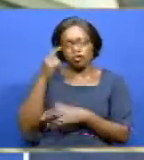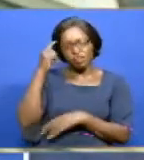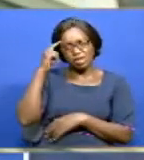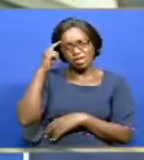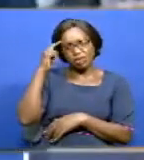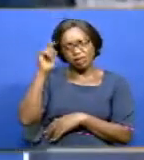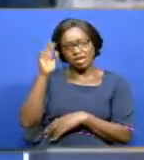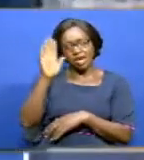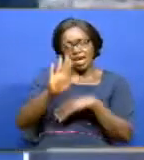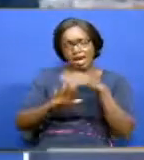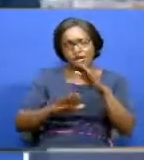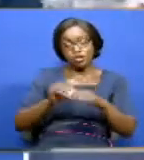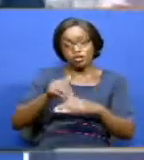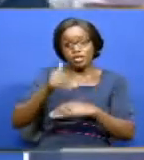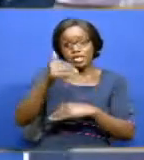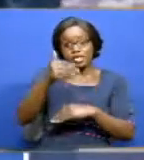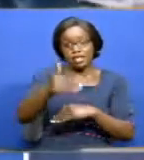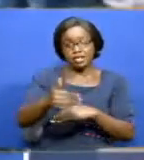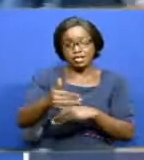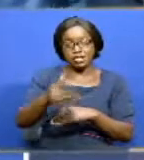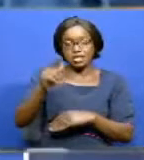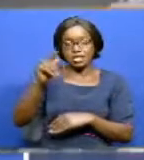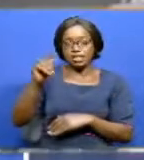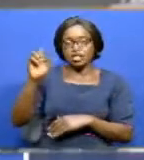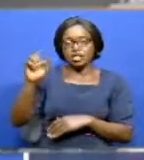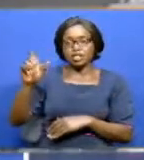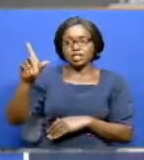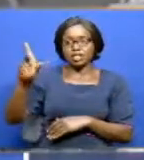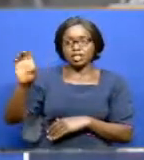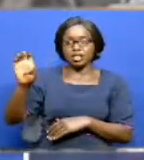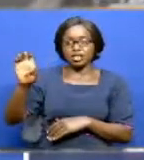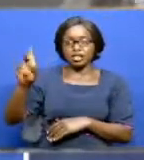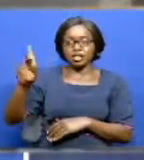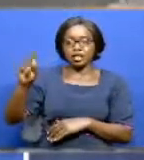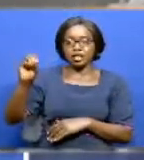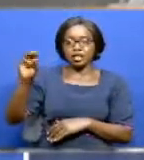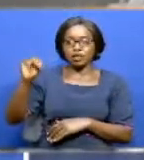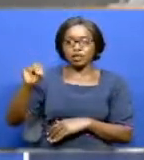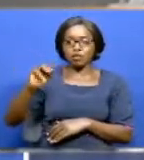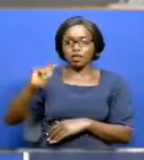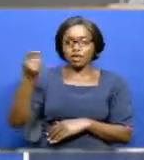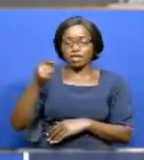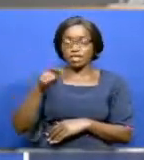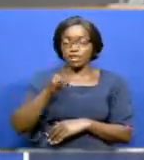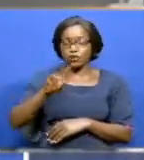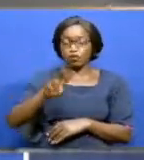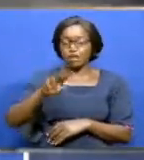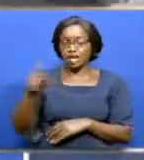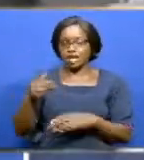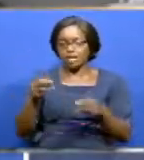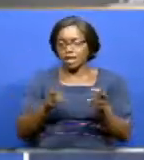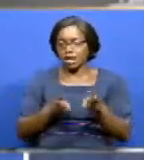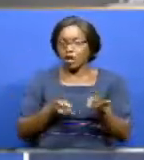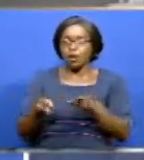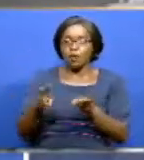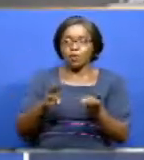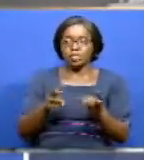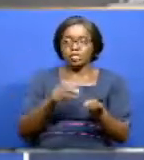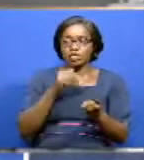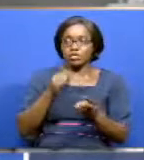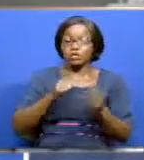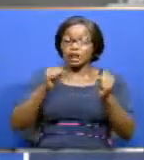hatua itakayofuatia, kampuni ya Telkom imeamua kutafuta njia mbadala na kwamba haitaendelea na shughuli hiyo ya muungano